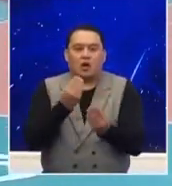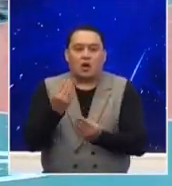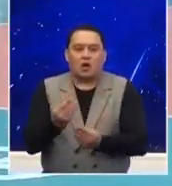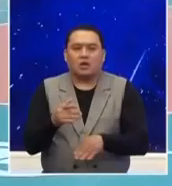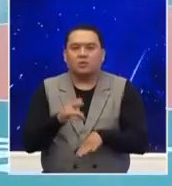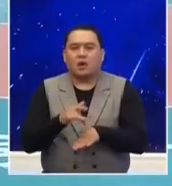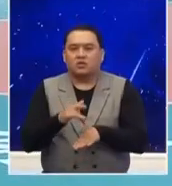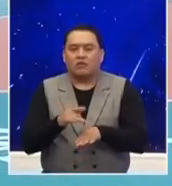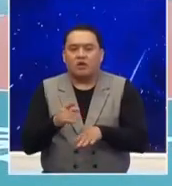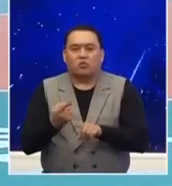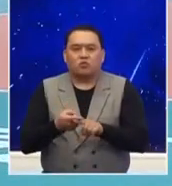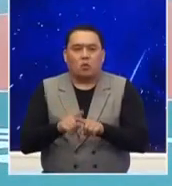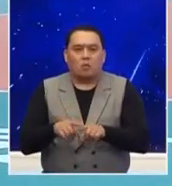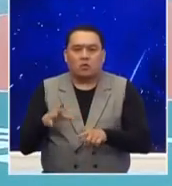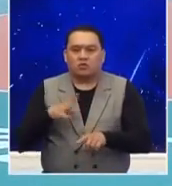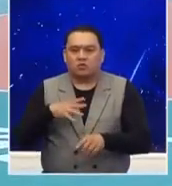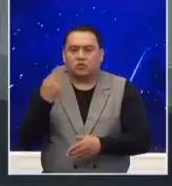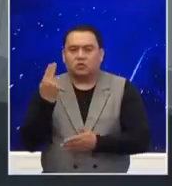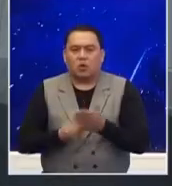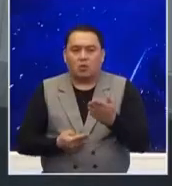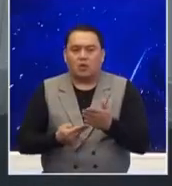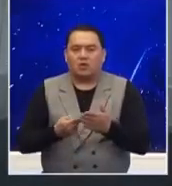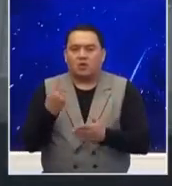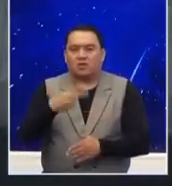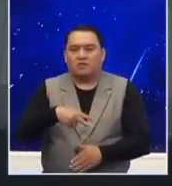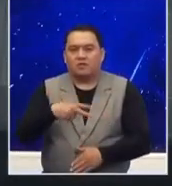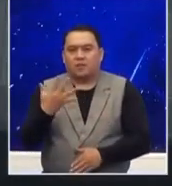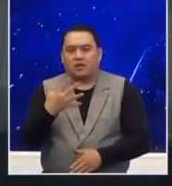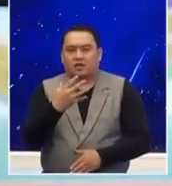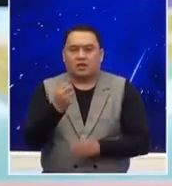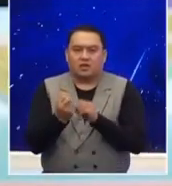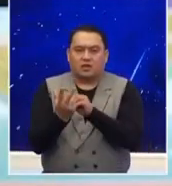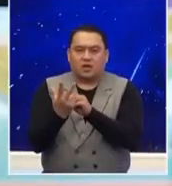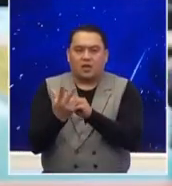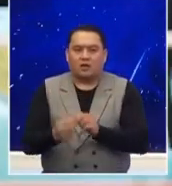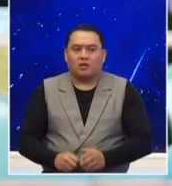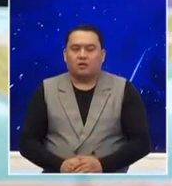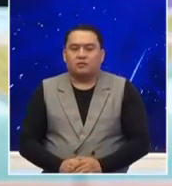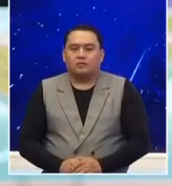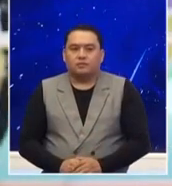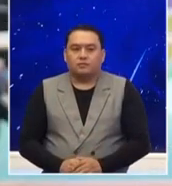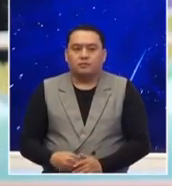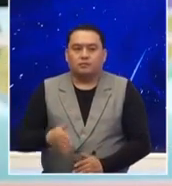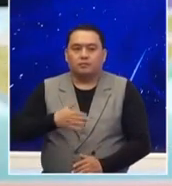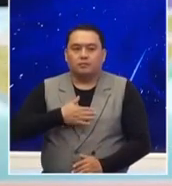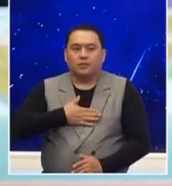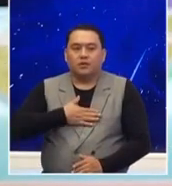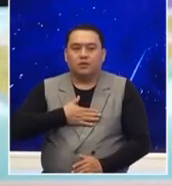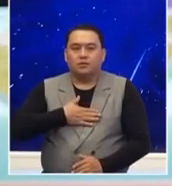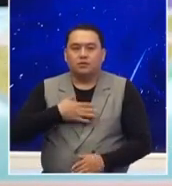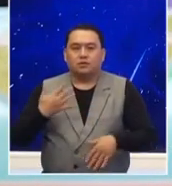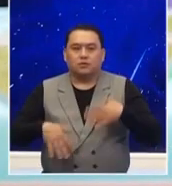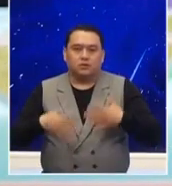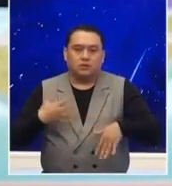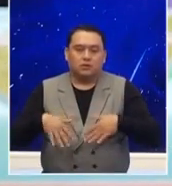эмоциональный настрой. Второй сет семиреченьки завершили с разгромным счетом 25-13. Немножко второй партии мы, конечно, ослабили